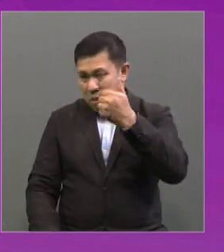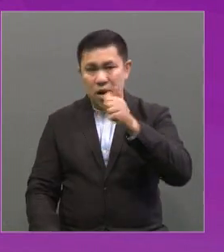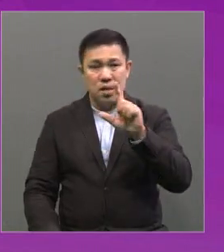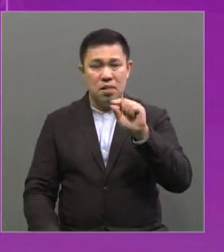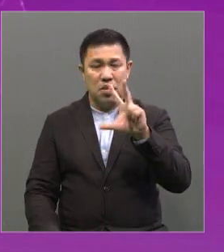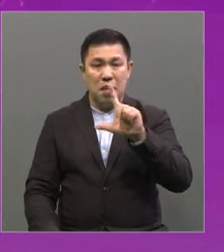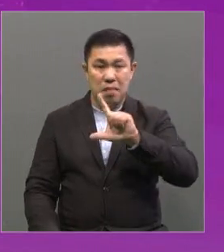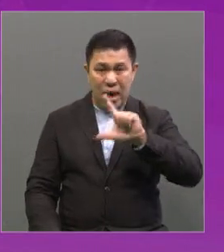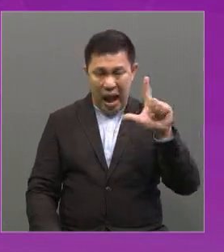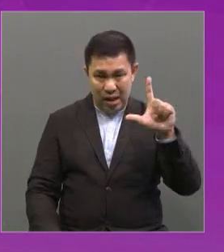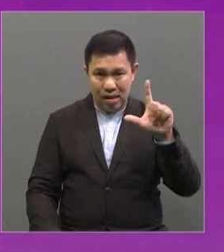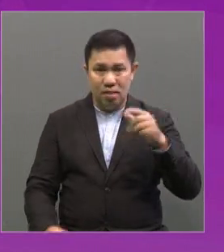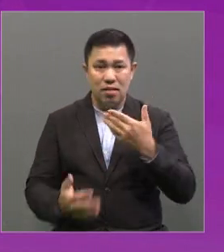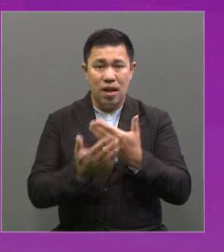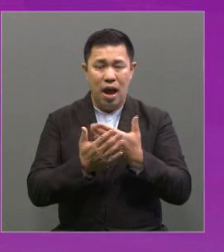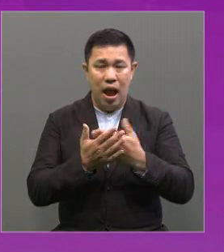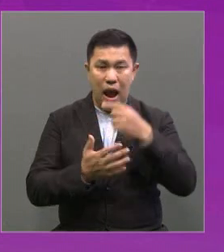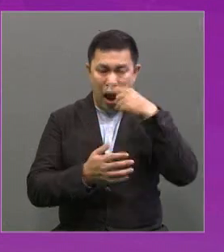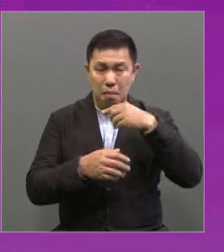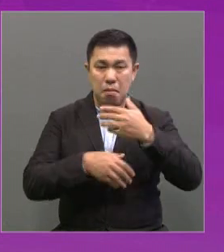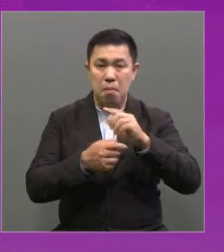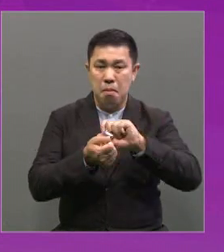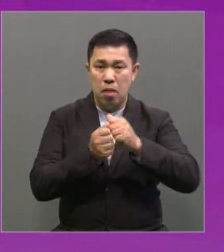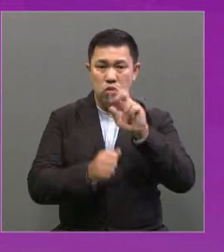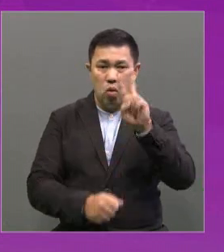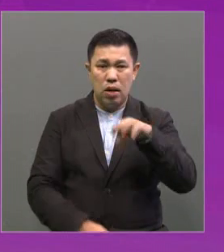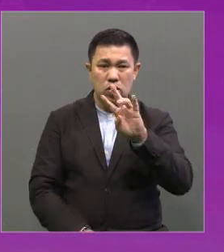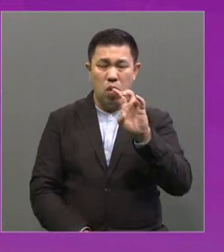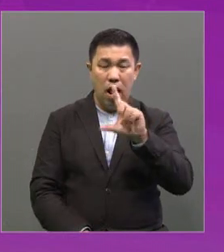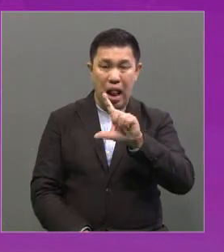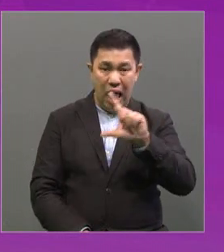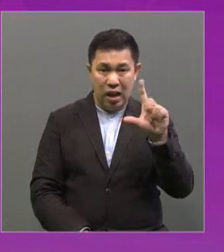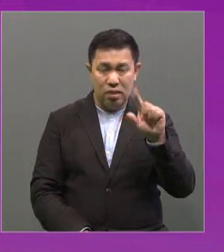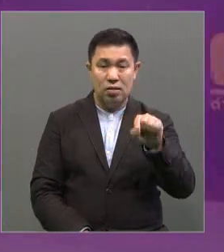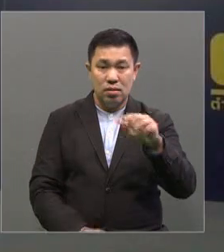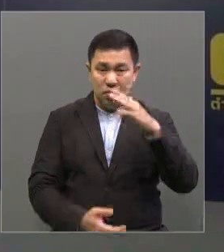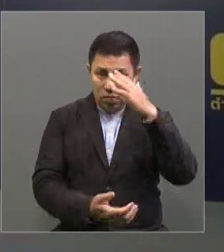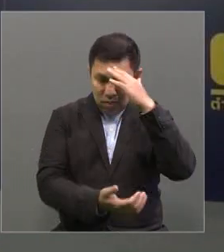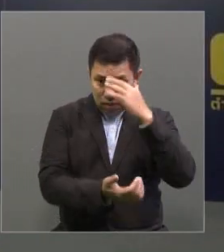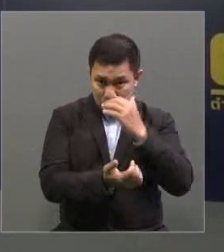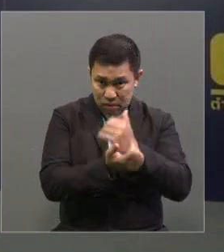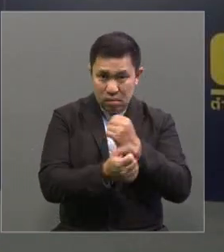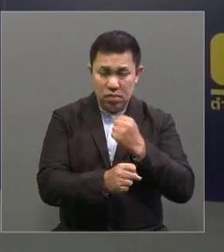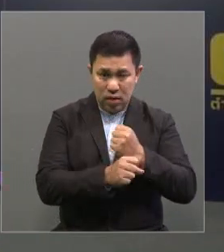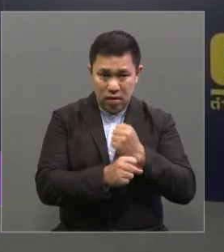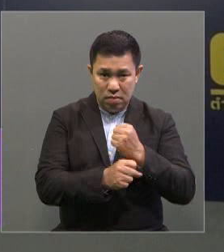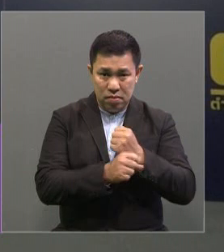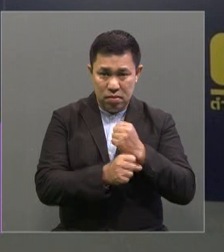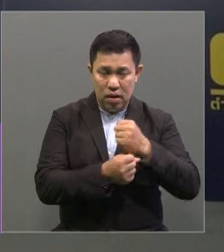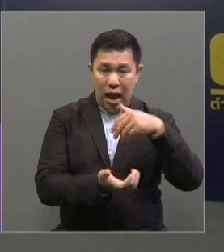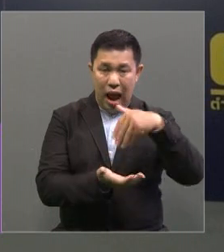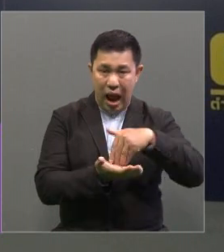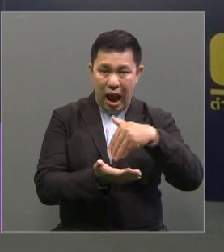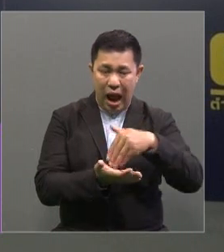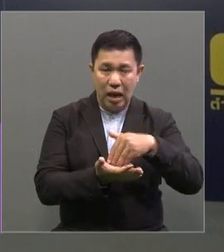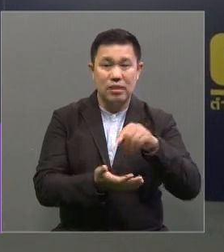ล้านลิตรมูลค่ากว่า 2,700 ล้านบาททีเดียวครับปฏิบัติการนี้เป็นความร่วมมือกันระหว่างตำรวจสอบสวนกลางโดยกอง